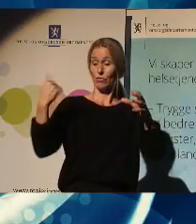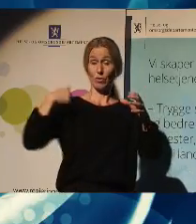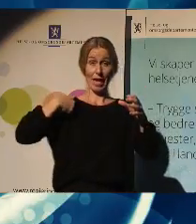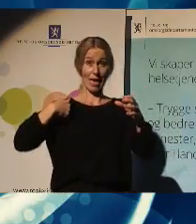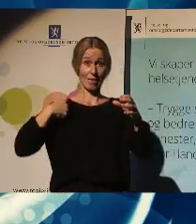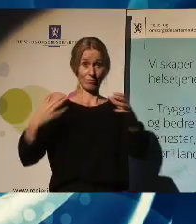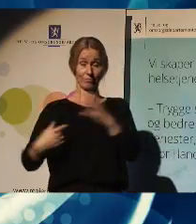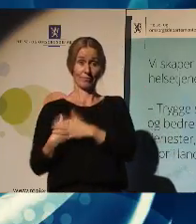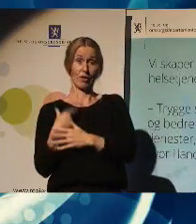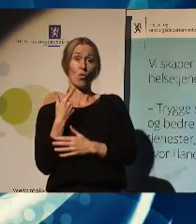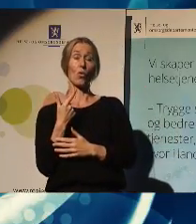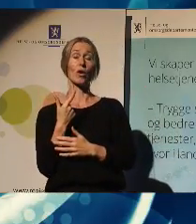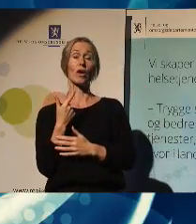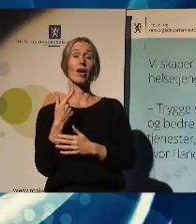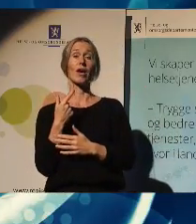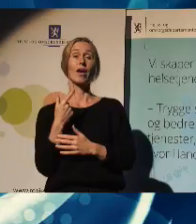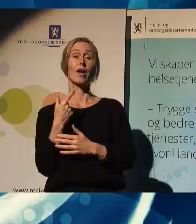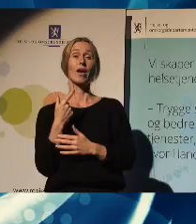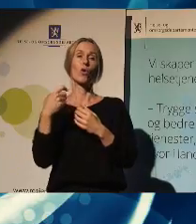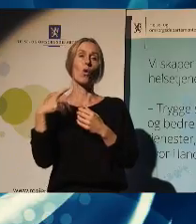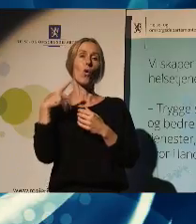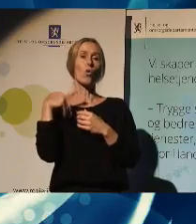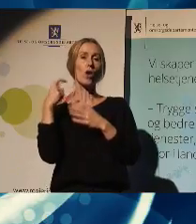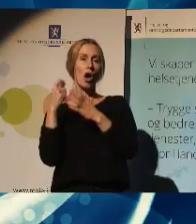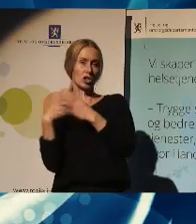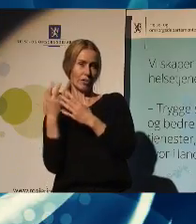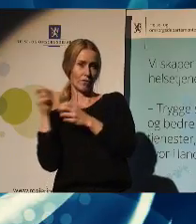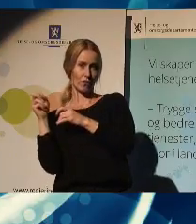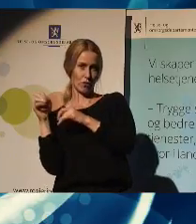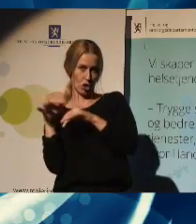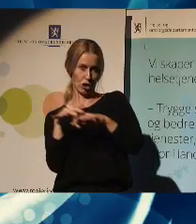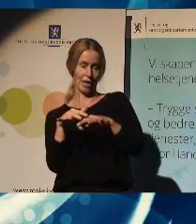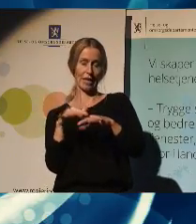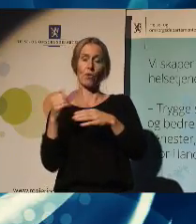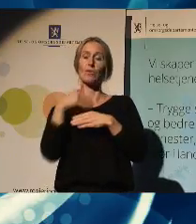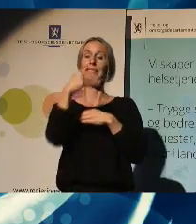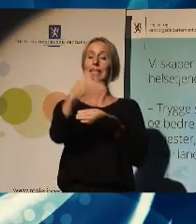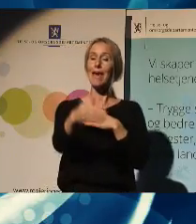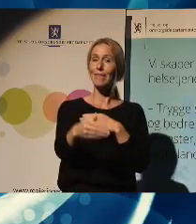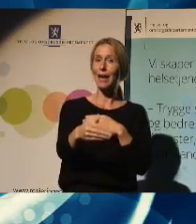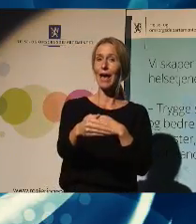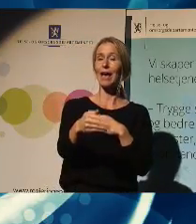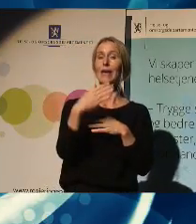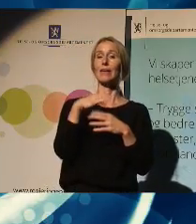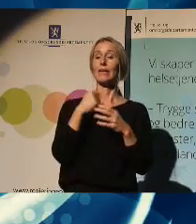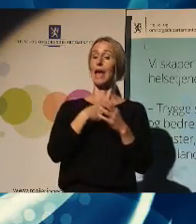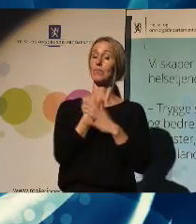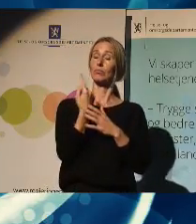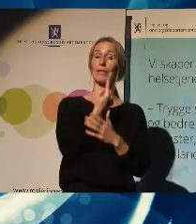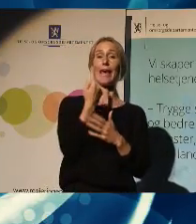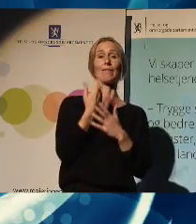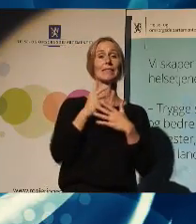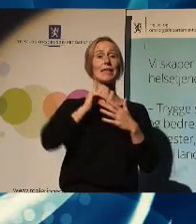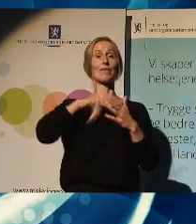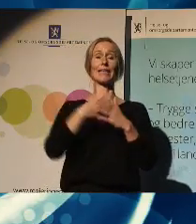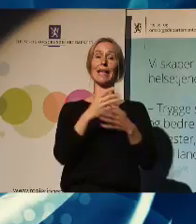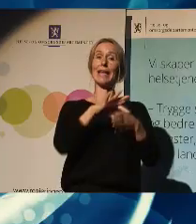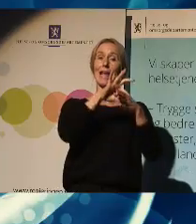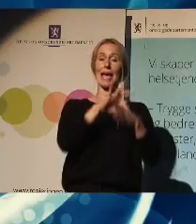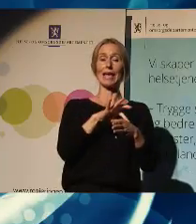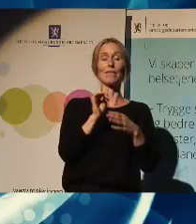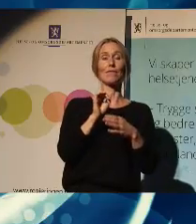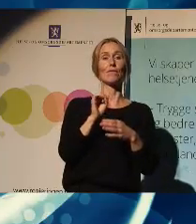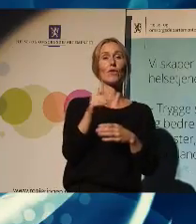var det de ungarske flyktningene som kom. Senere så ble jeg den eneste kvinnelige legen for